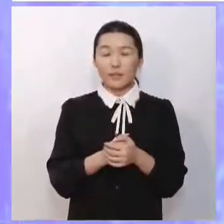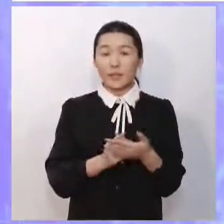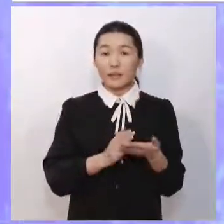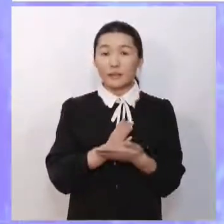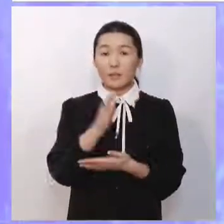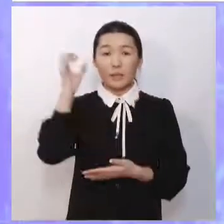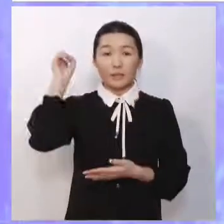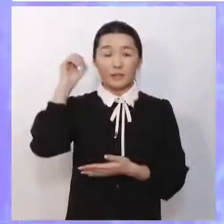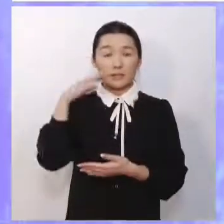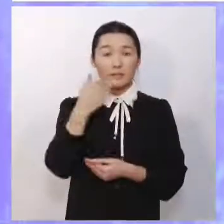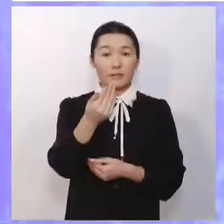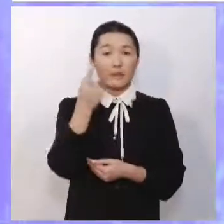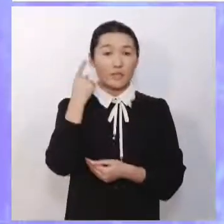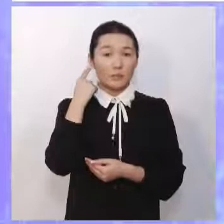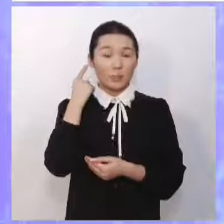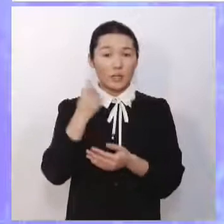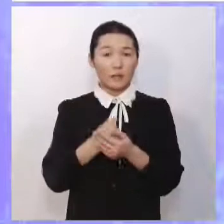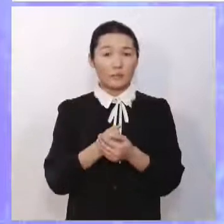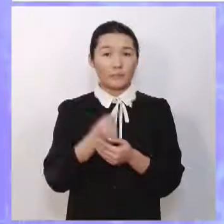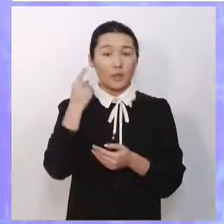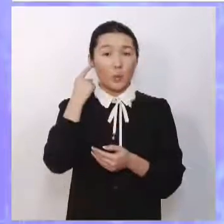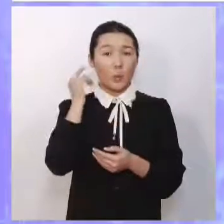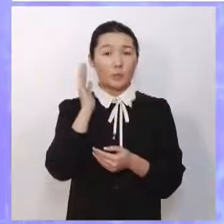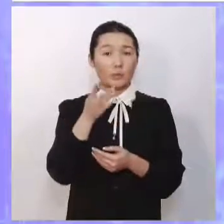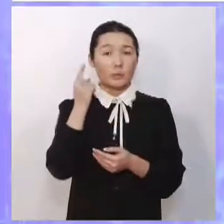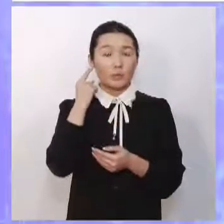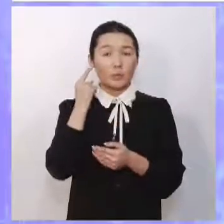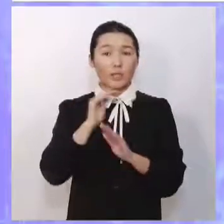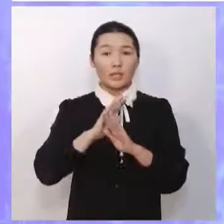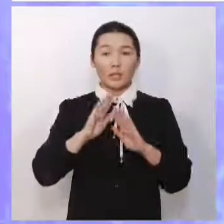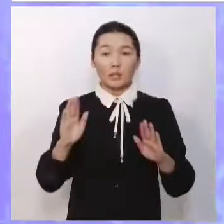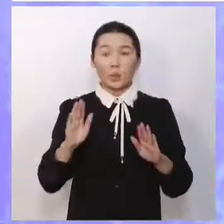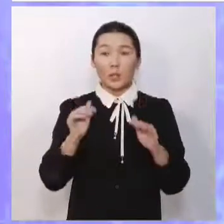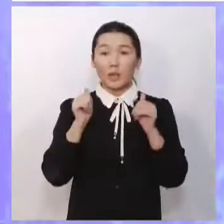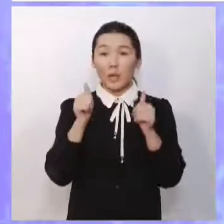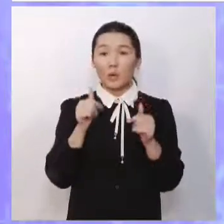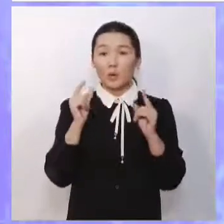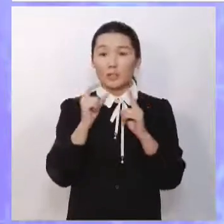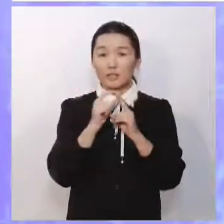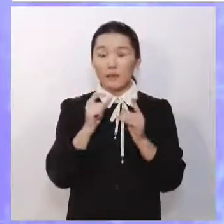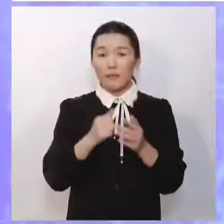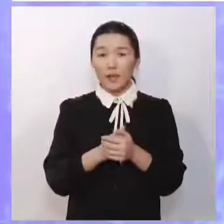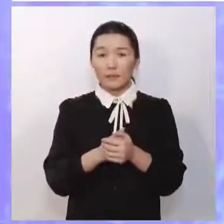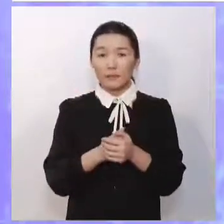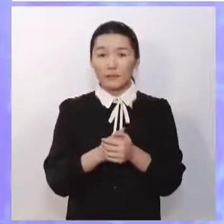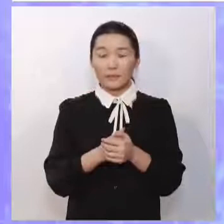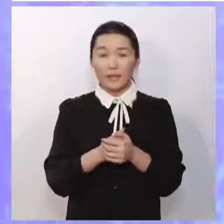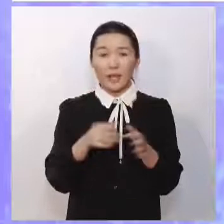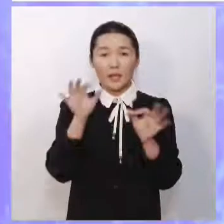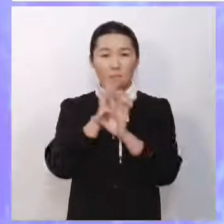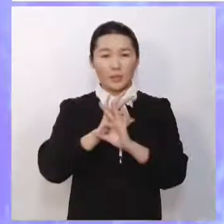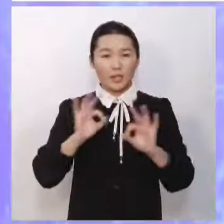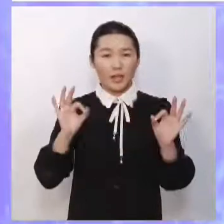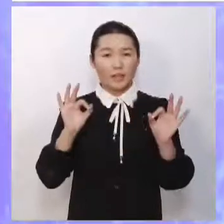к вашим ушам. Уши будут слушать только хорошие слова и прекрасные